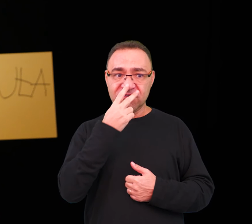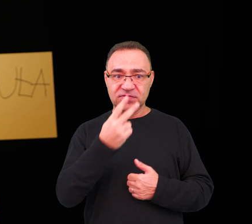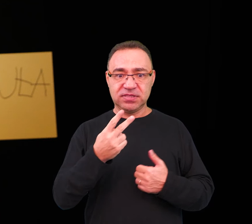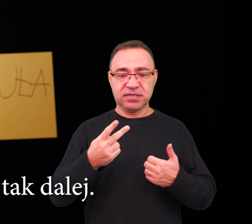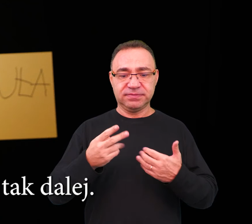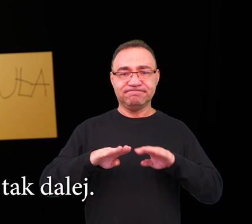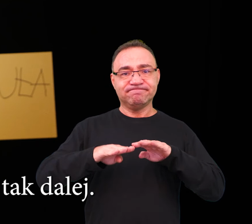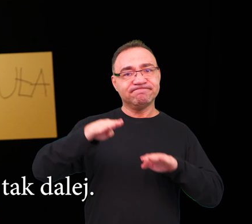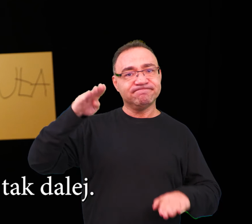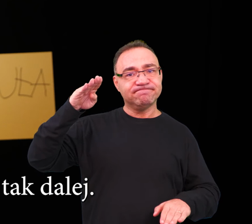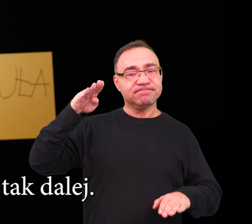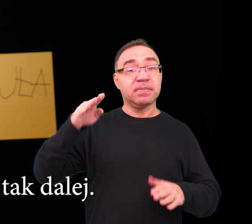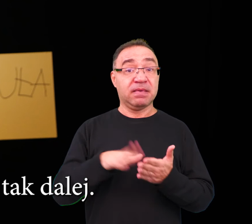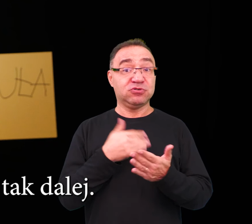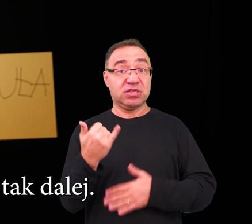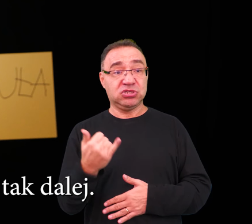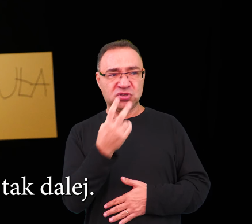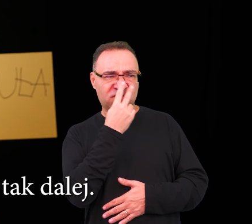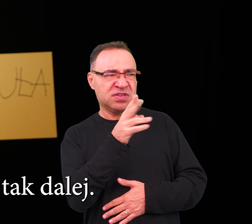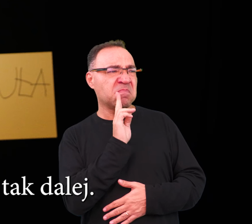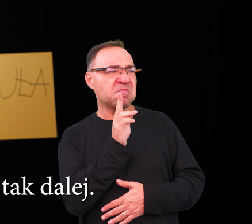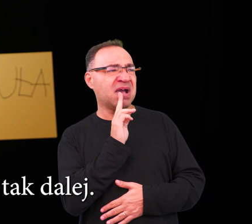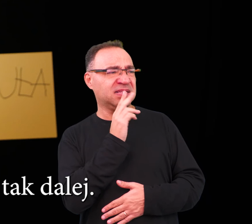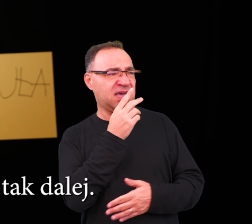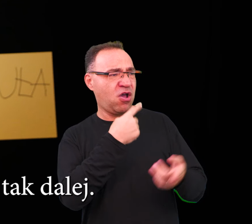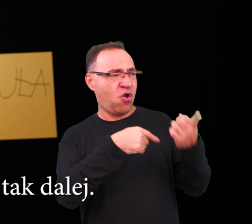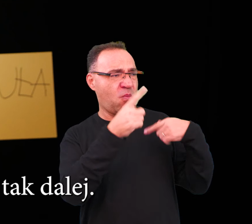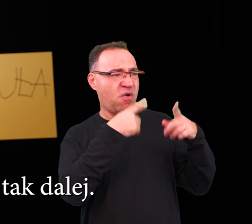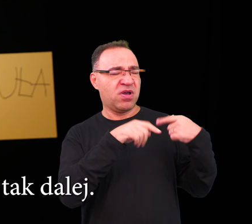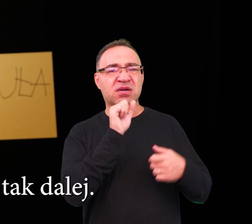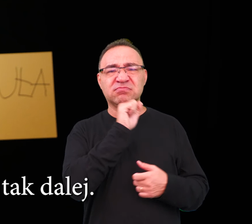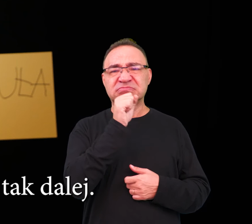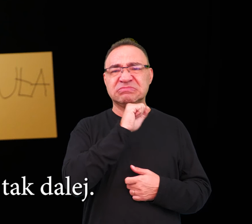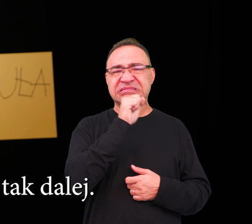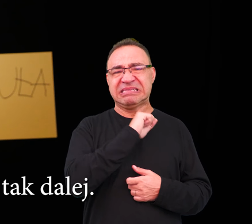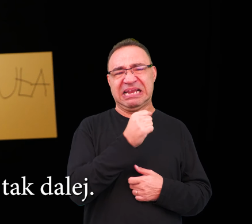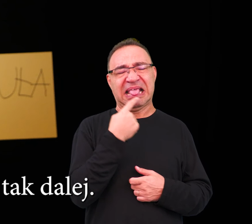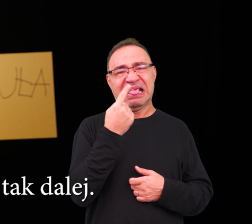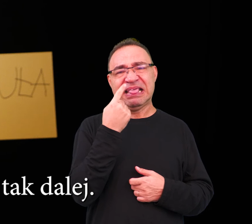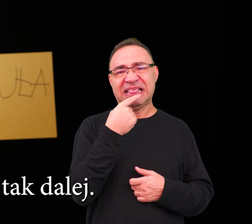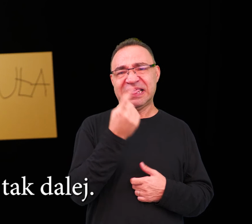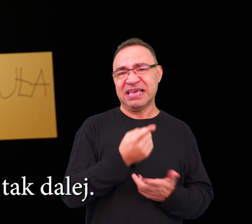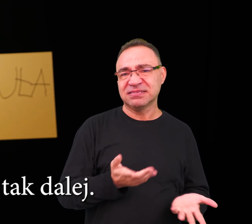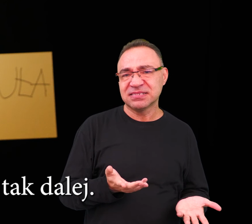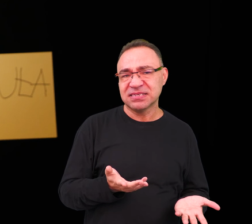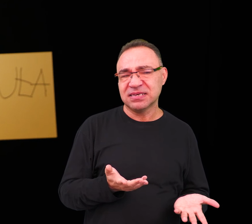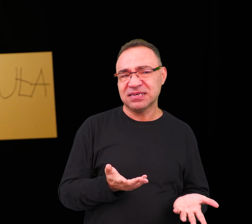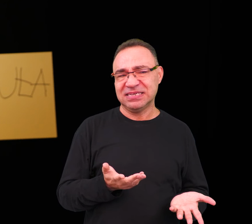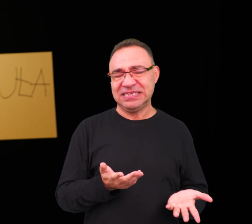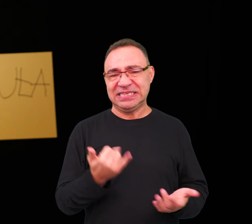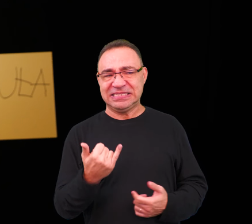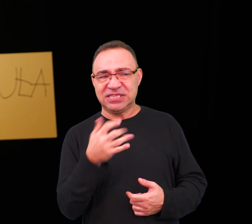prostu, że dziecko się wstydzi, że matka mówi jak stary piernik i tak dalej, i tak dalej.